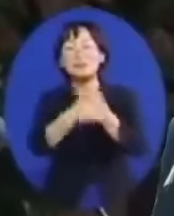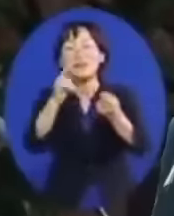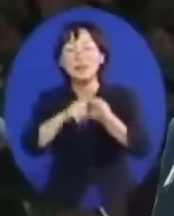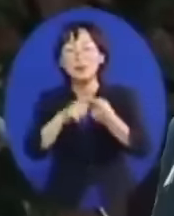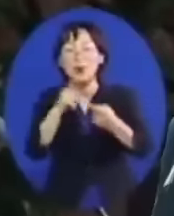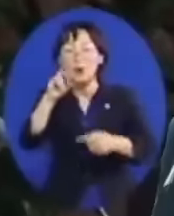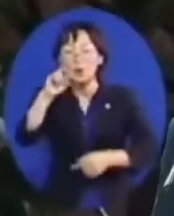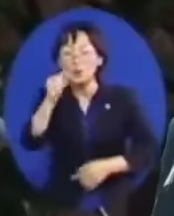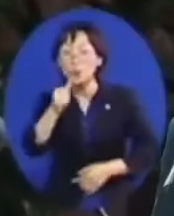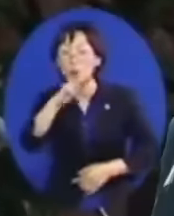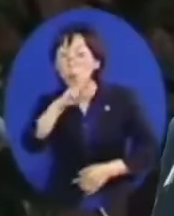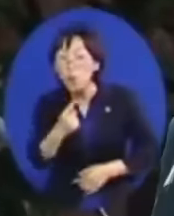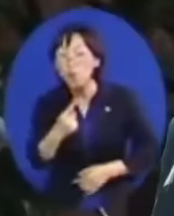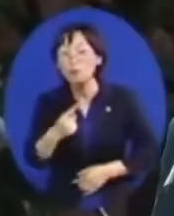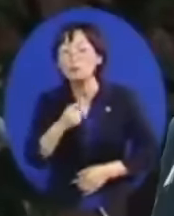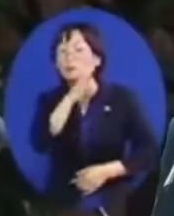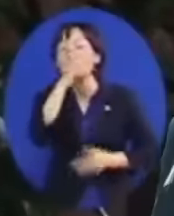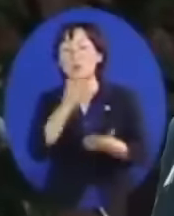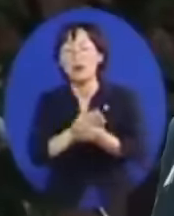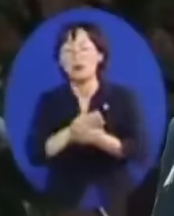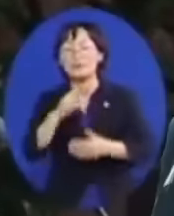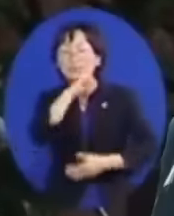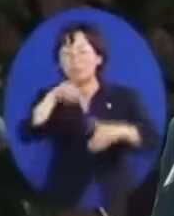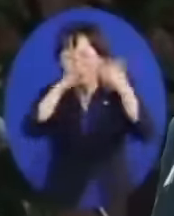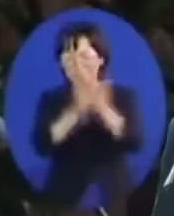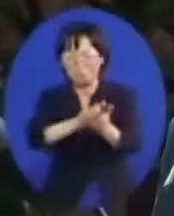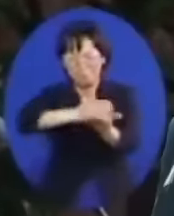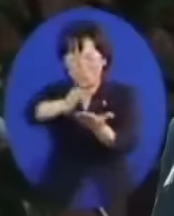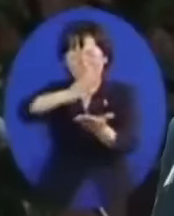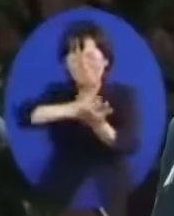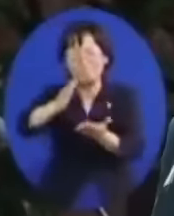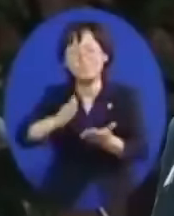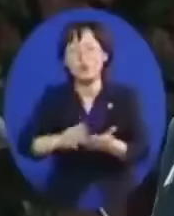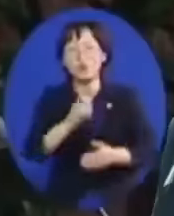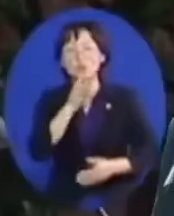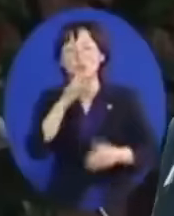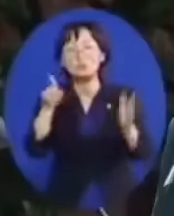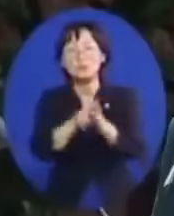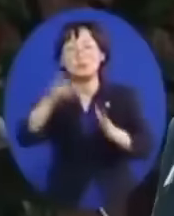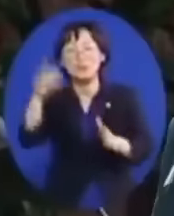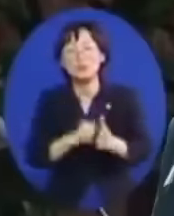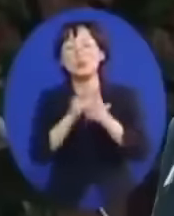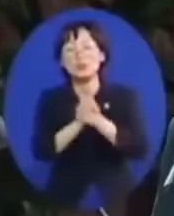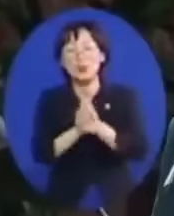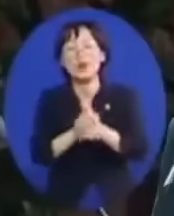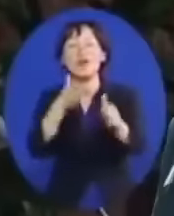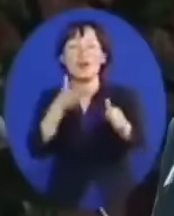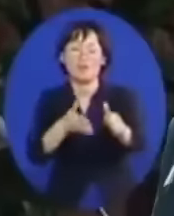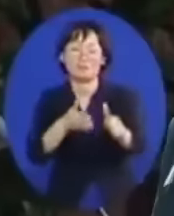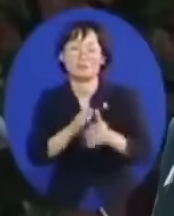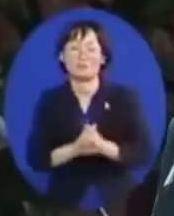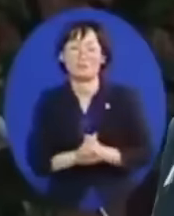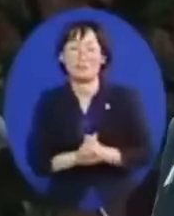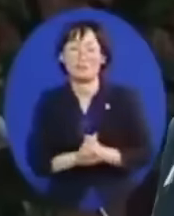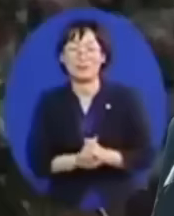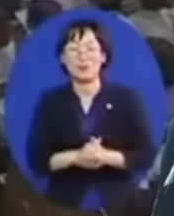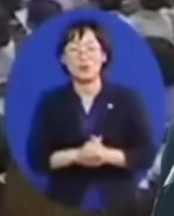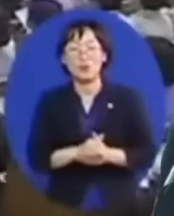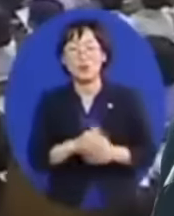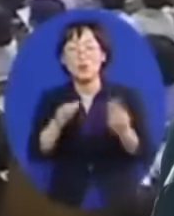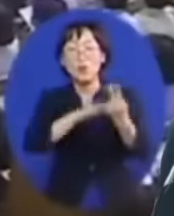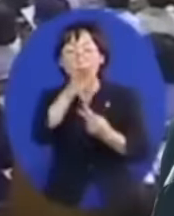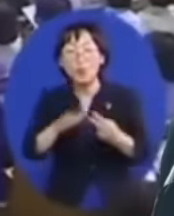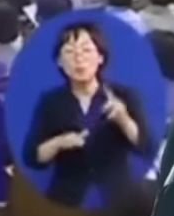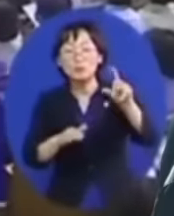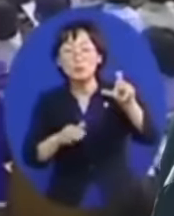말고 의심을 전부 쫓아내고 오직 믿음으로 기도하라는 것입니다. 요한복음 15장